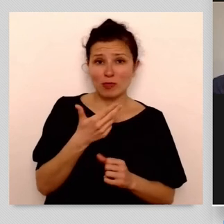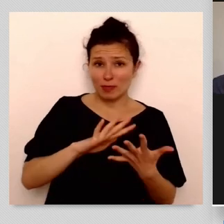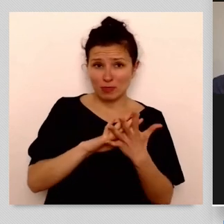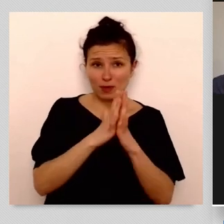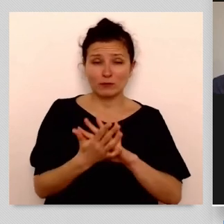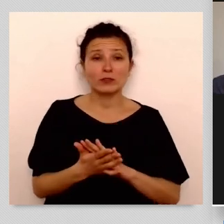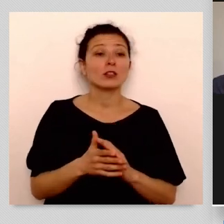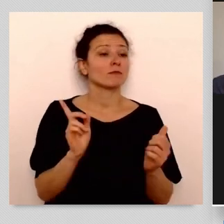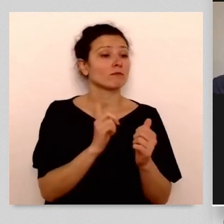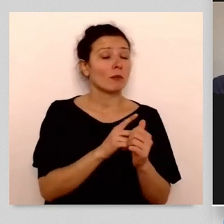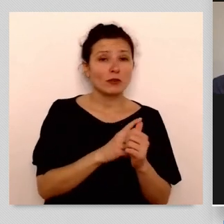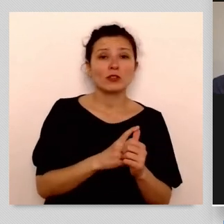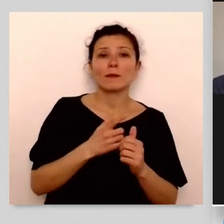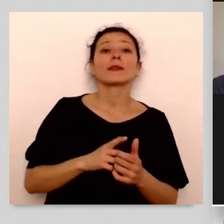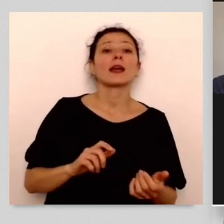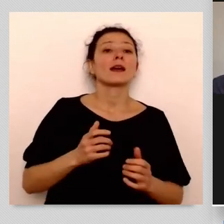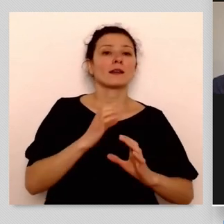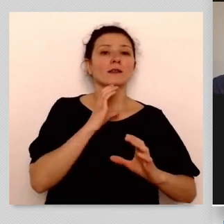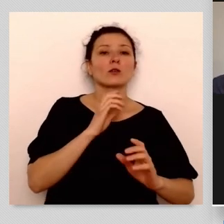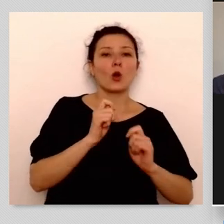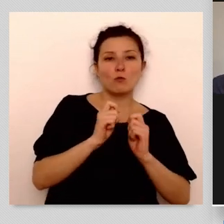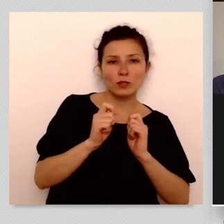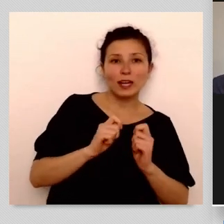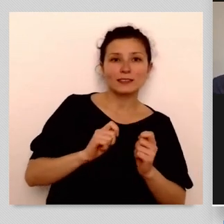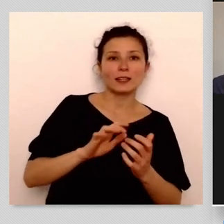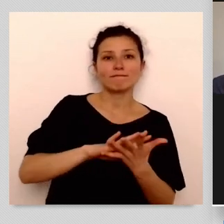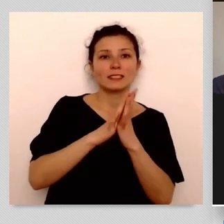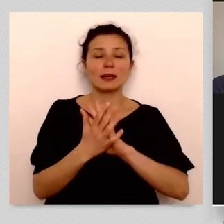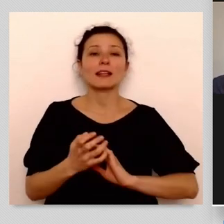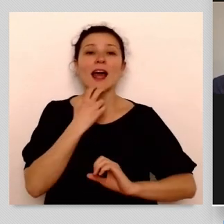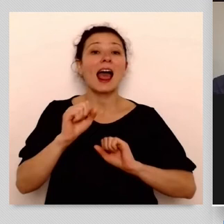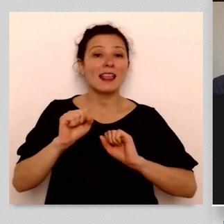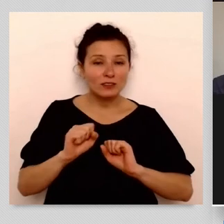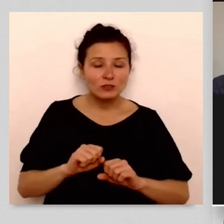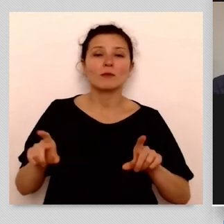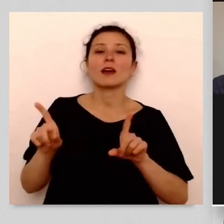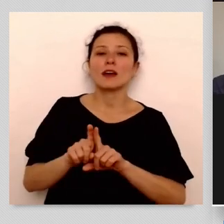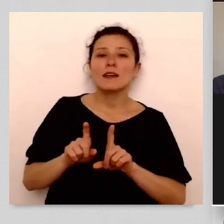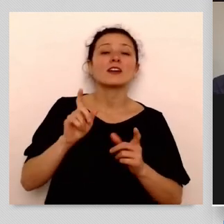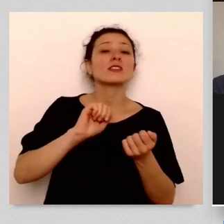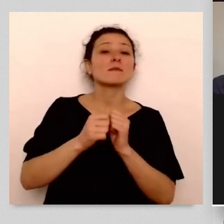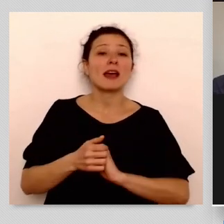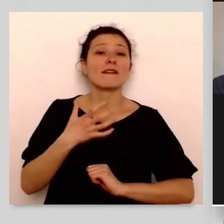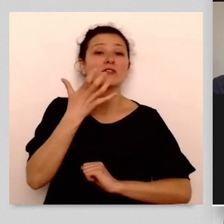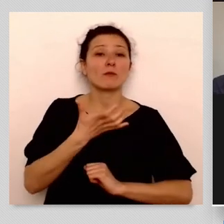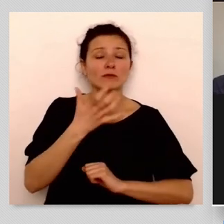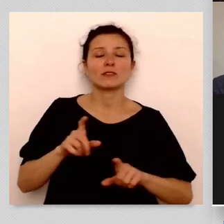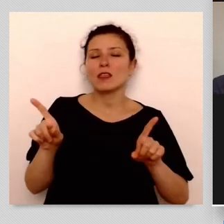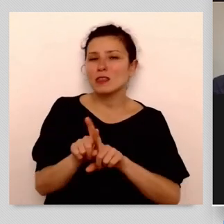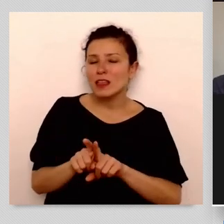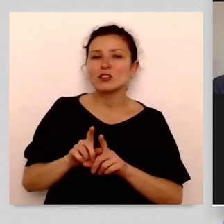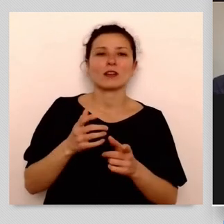o elektryfikacji transportu, o elektryfikacji ciepłownictwa, zapotrzebowanie na energię